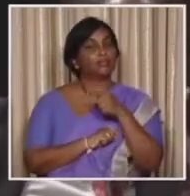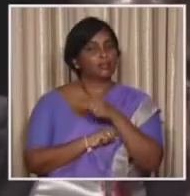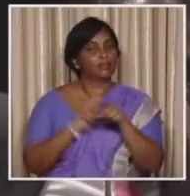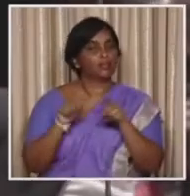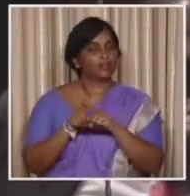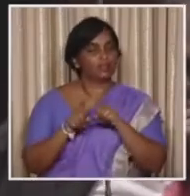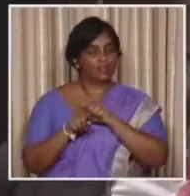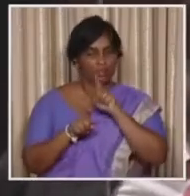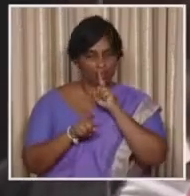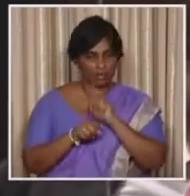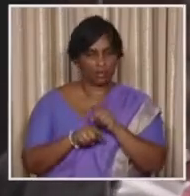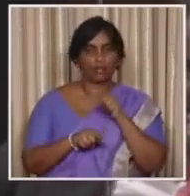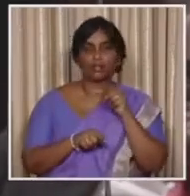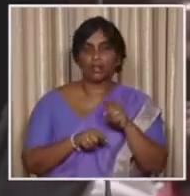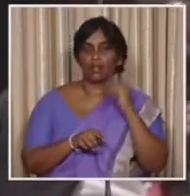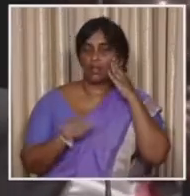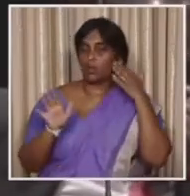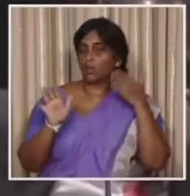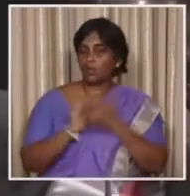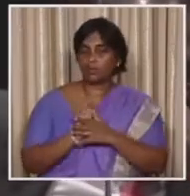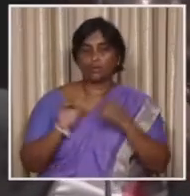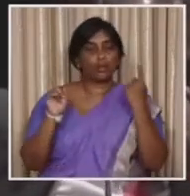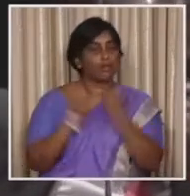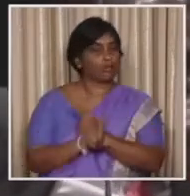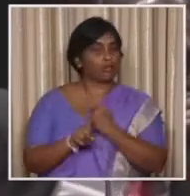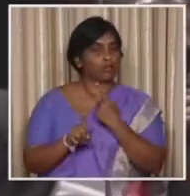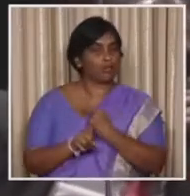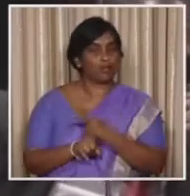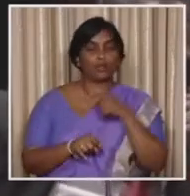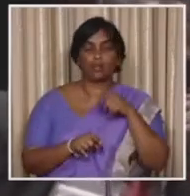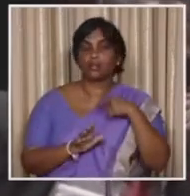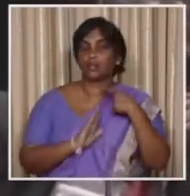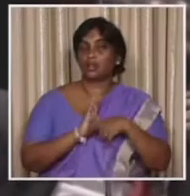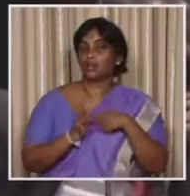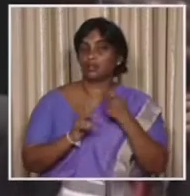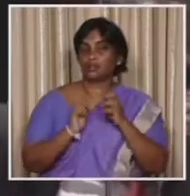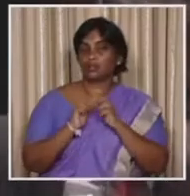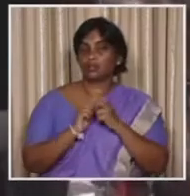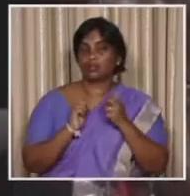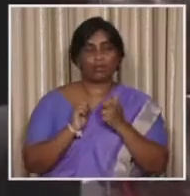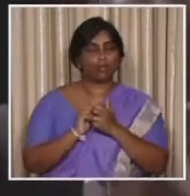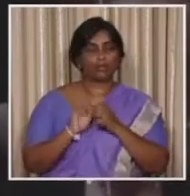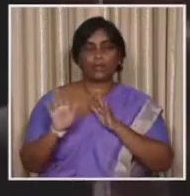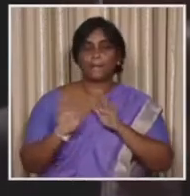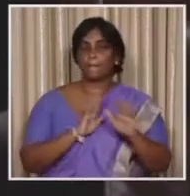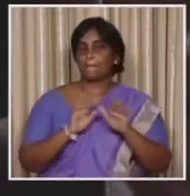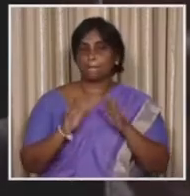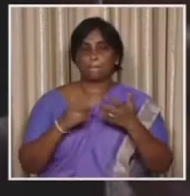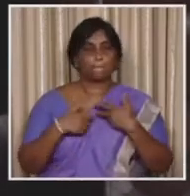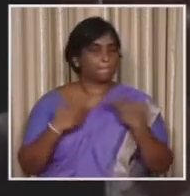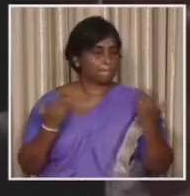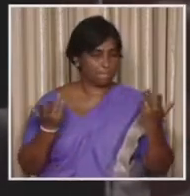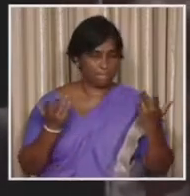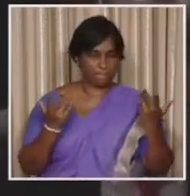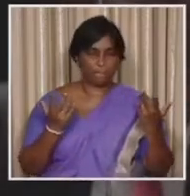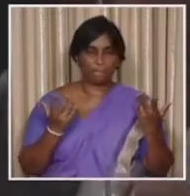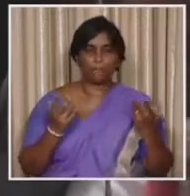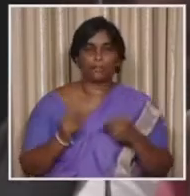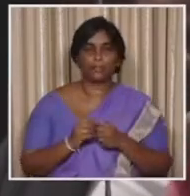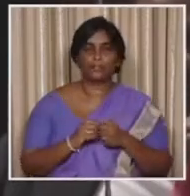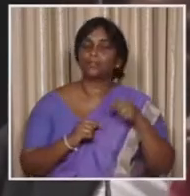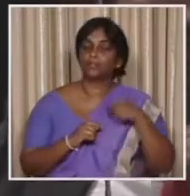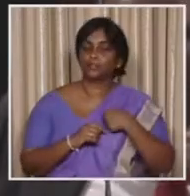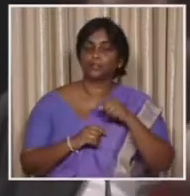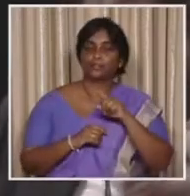අපි කියනවා මේ කොට්ටවර මාරු කරලා මෙරට ආර්ථික අර්බුදය පාලනය කරන්න බෑ කරු සභාපතිතුමනි